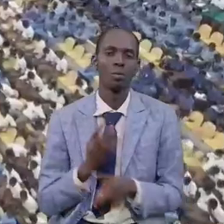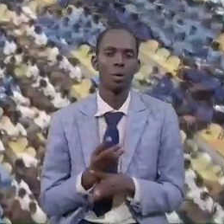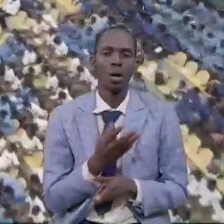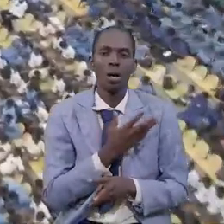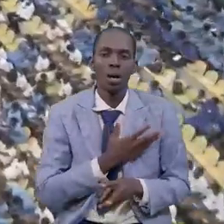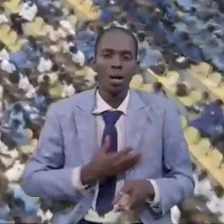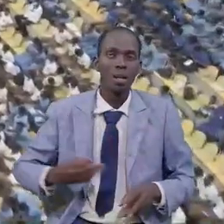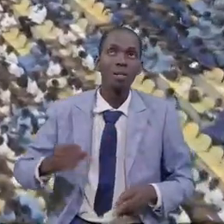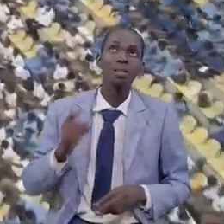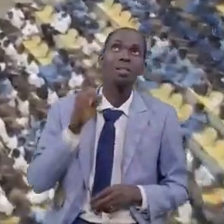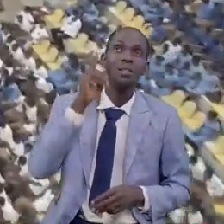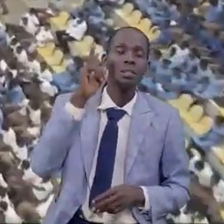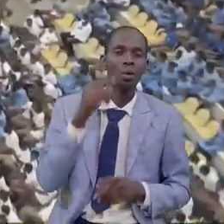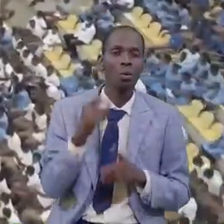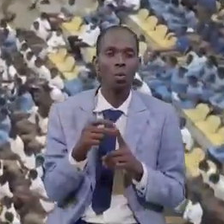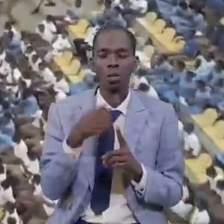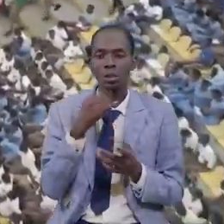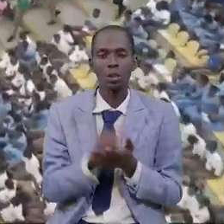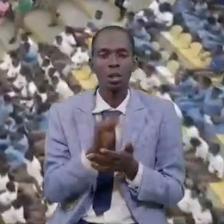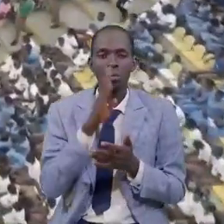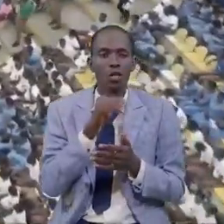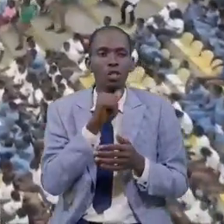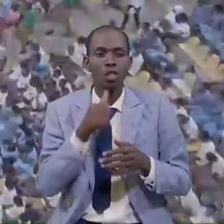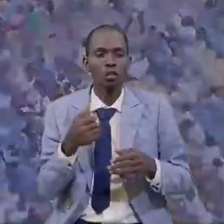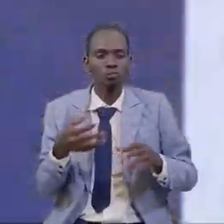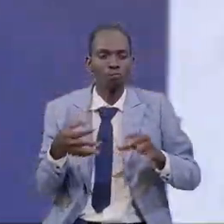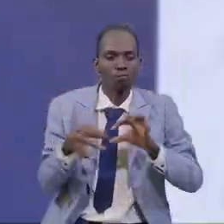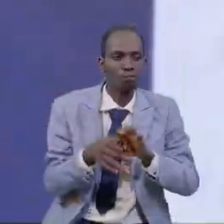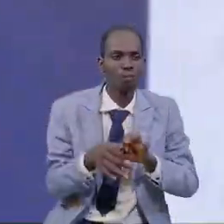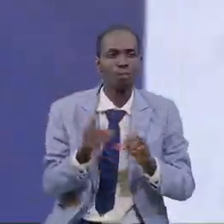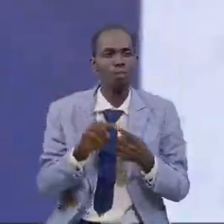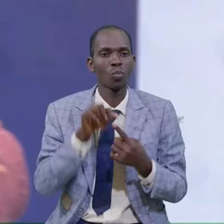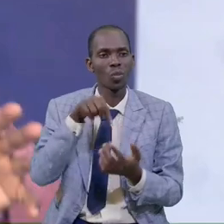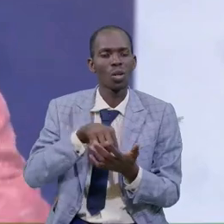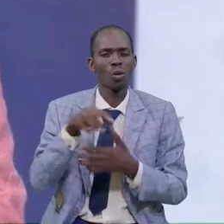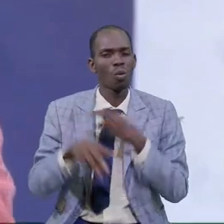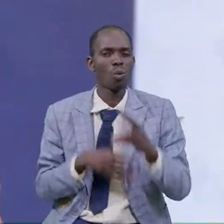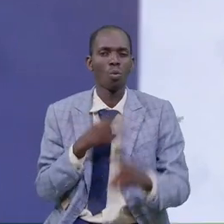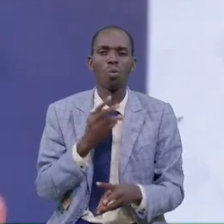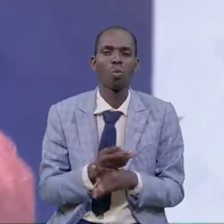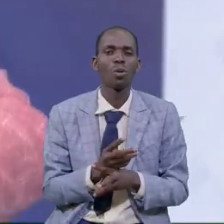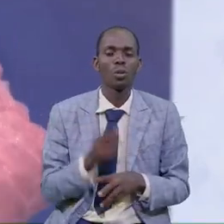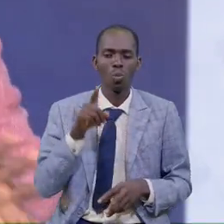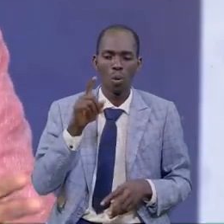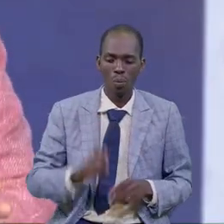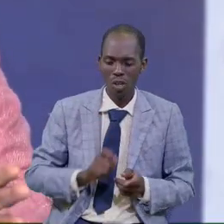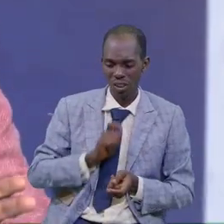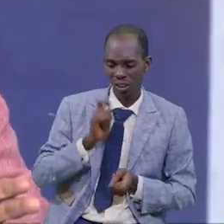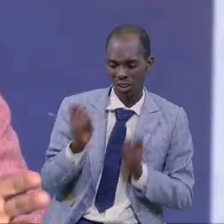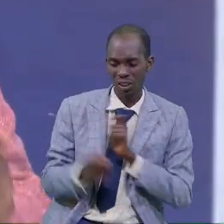pas au siècle présent. Nous devons changer tout cela dans notre